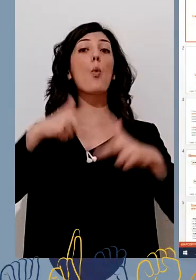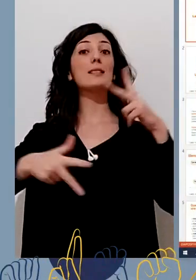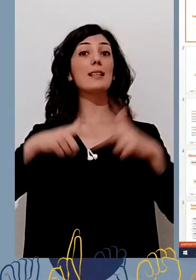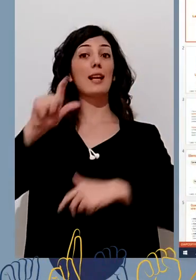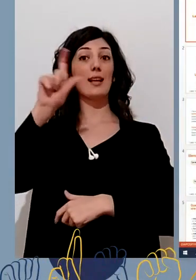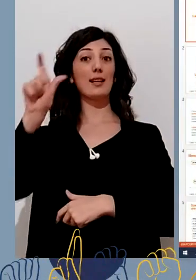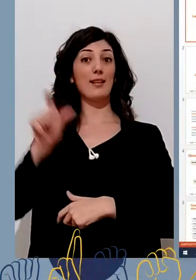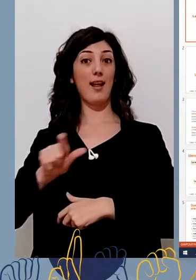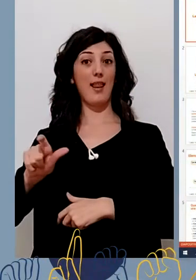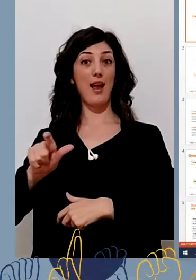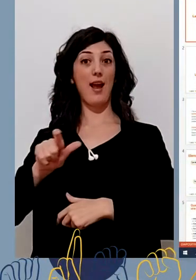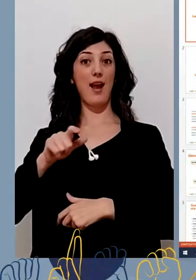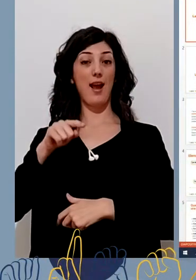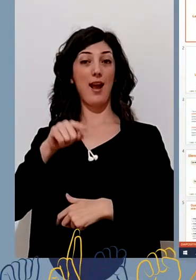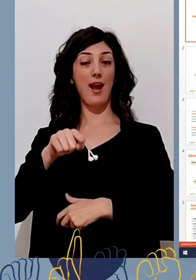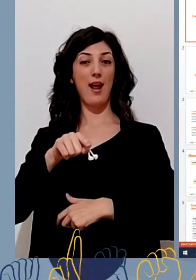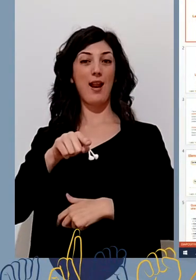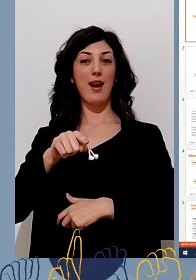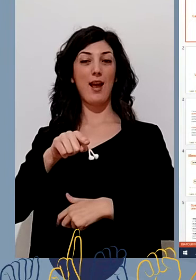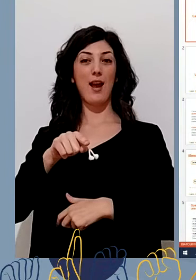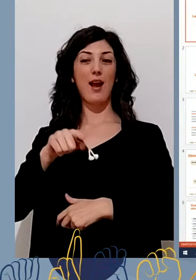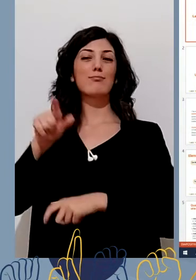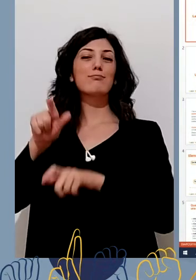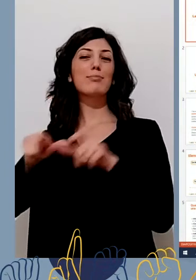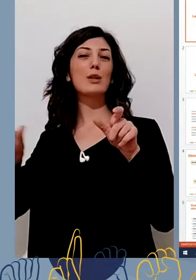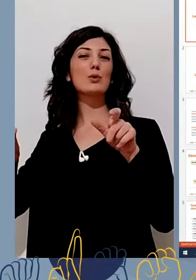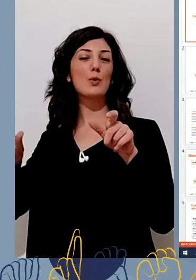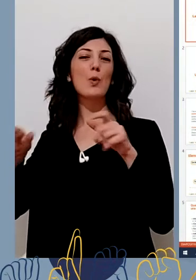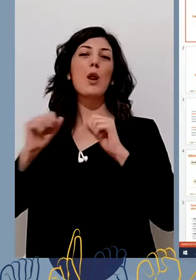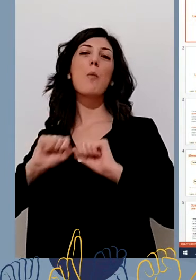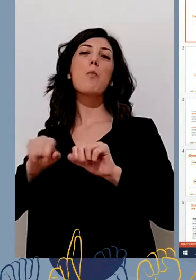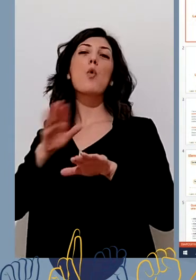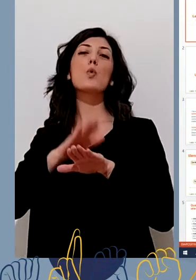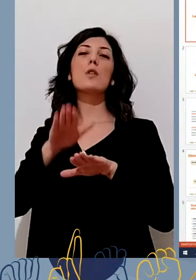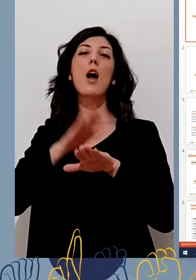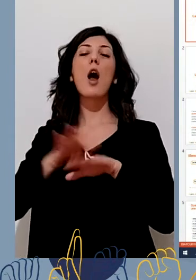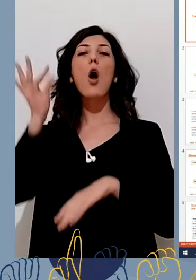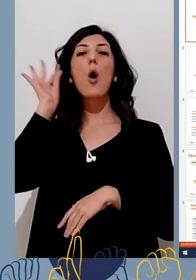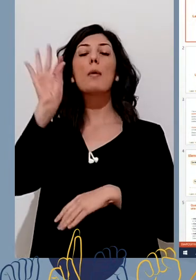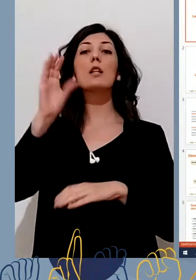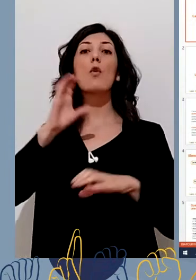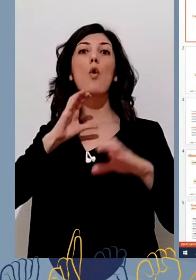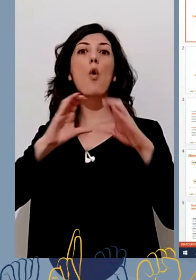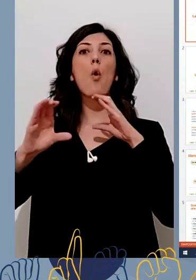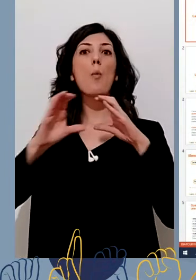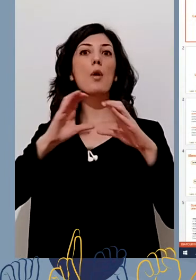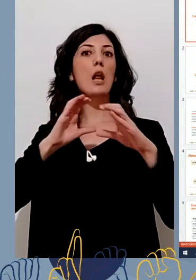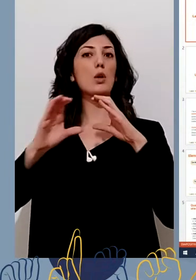che l'uomo ha per entrare in comunicazione, in interazione, in relazione con